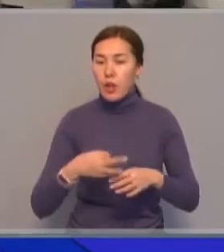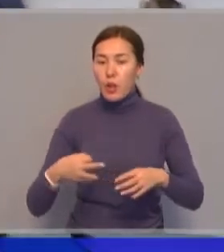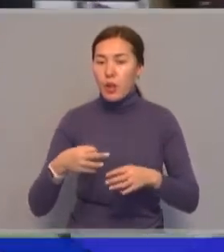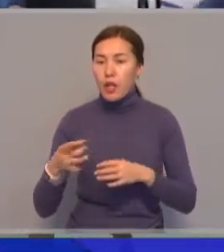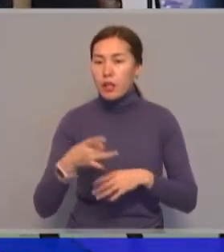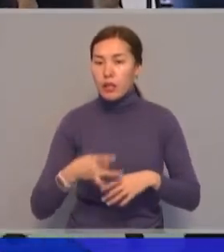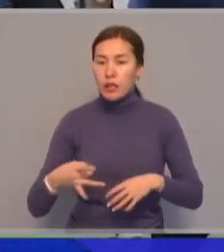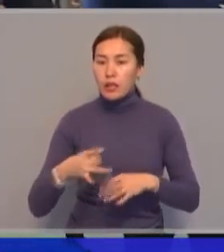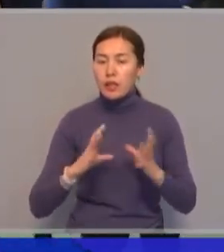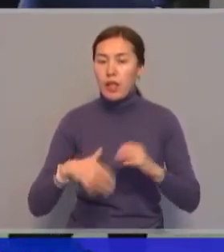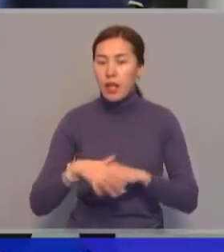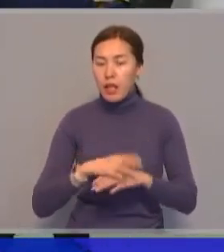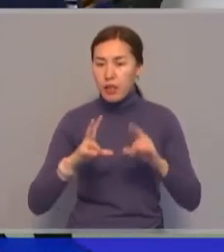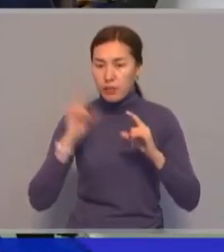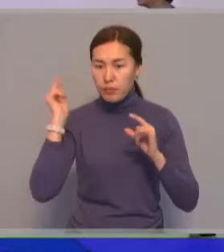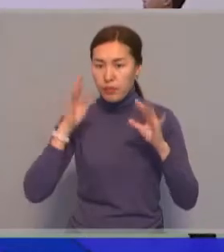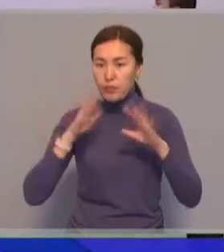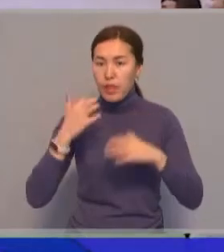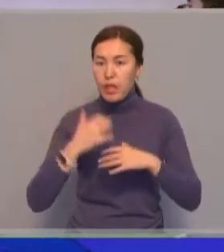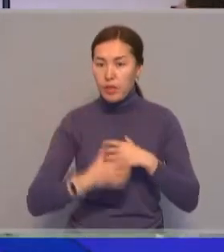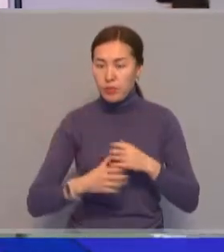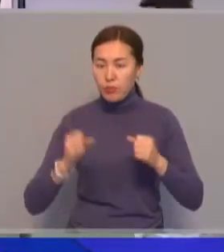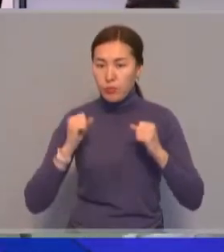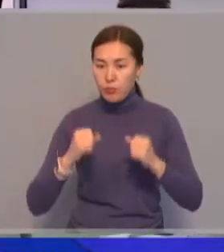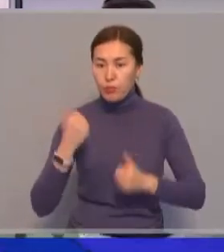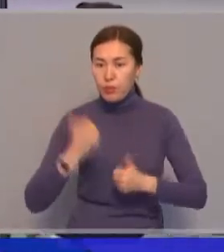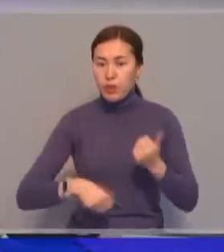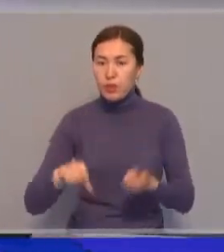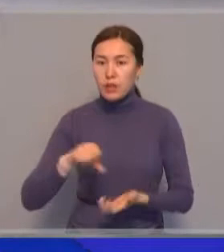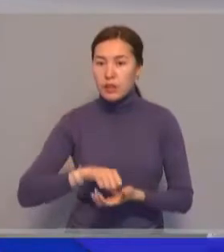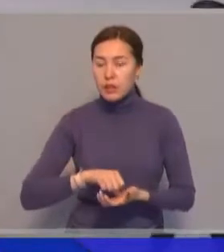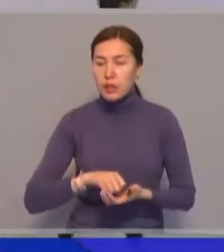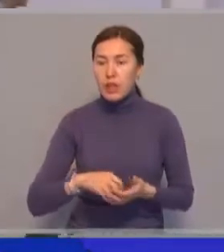облыстық, республикалық, халықаралық мектеп оқушылары арасында спорттан